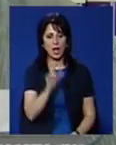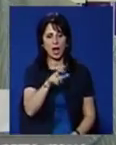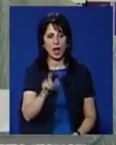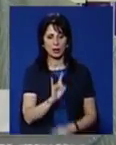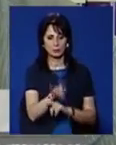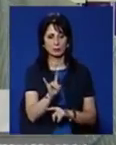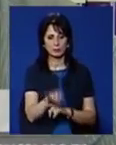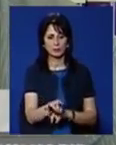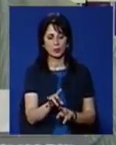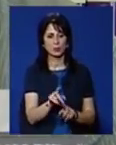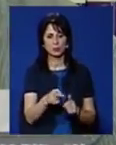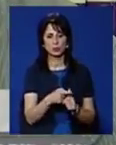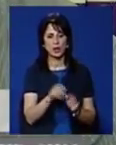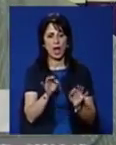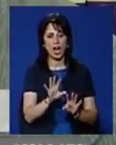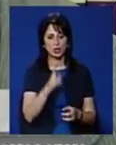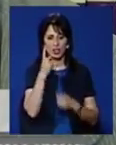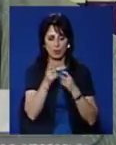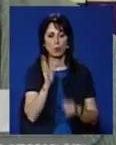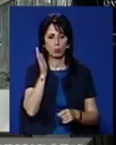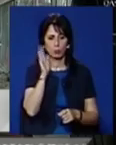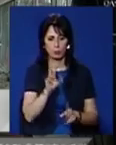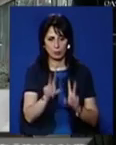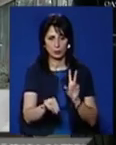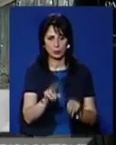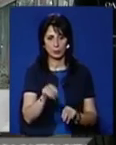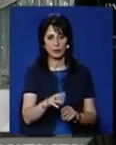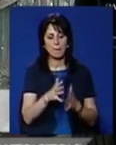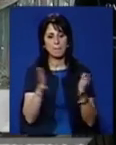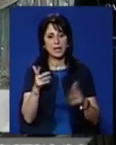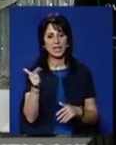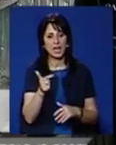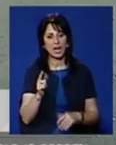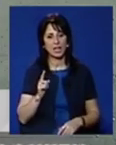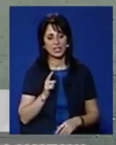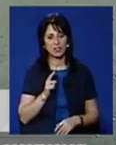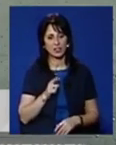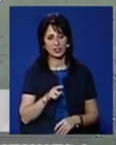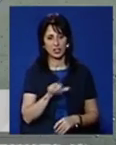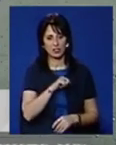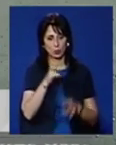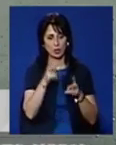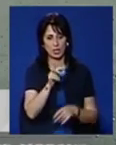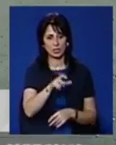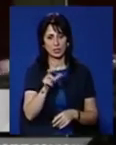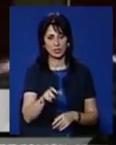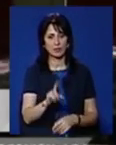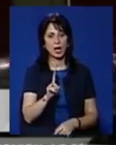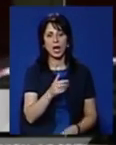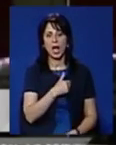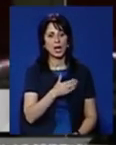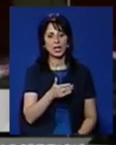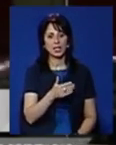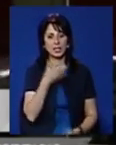ხალხის ესე ვთქვათ არასწორი ინფორმაციის მოწოდება. უფრო მეტ გარანტიას ელოდებიან უშუალო დაზარალებულები. გაგინო